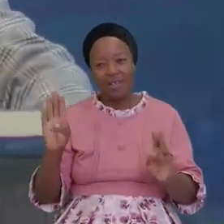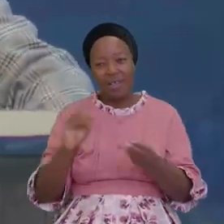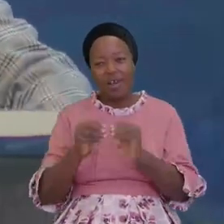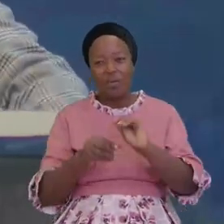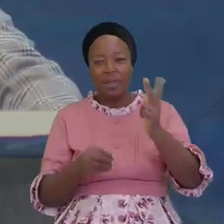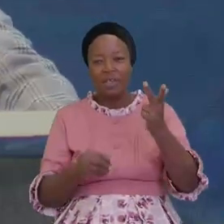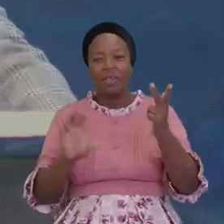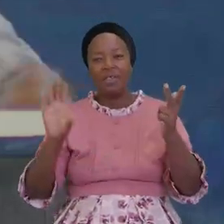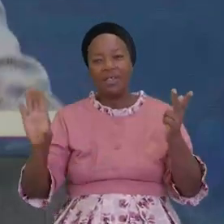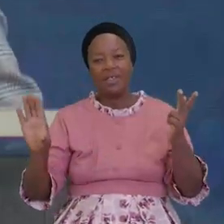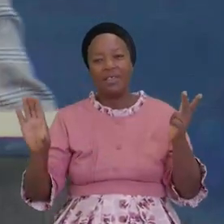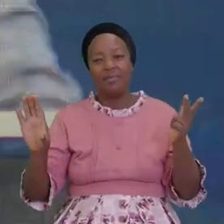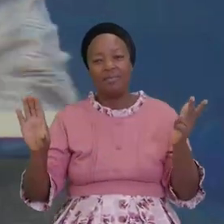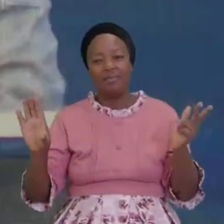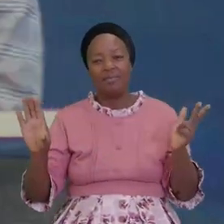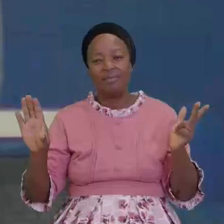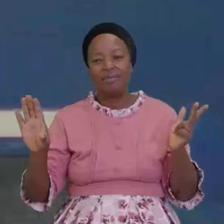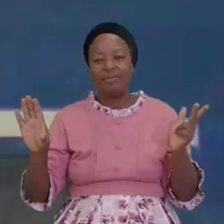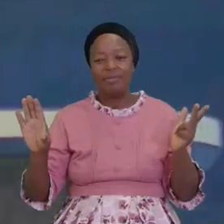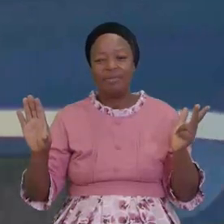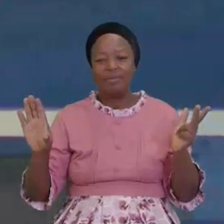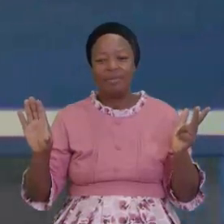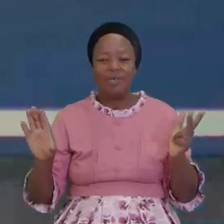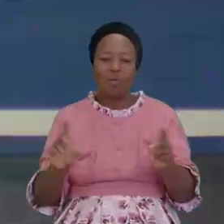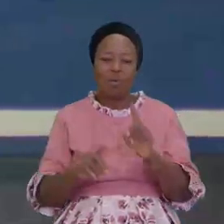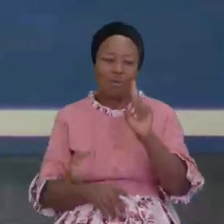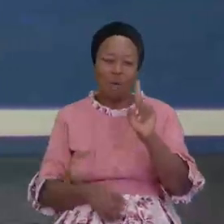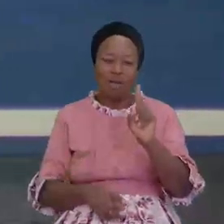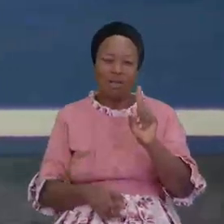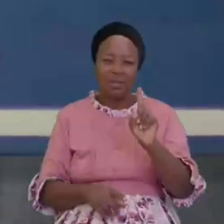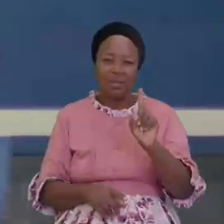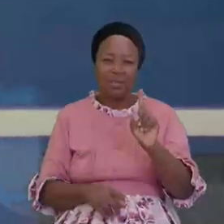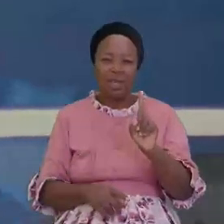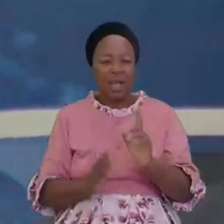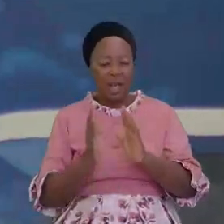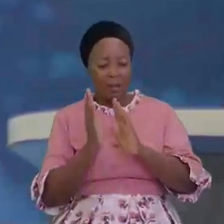2, le B, et c'est le 3, le C.